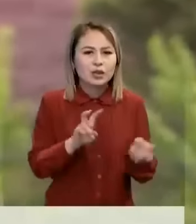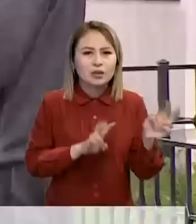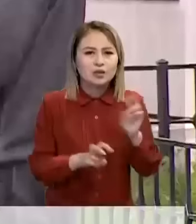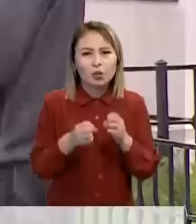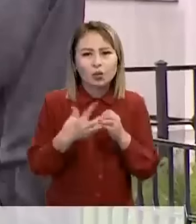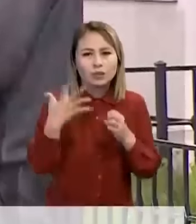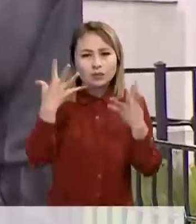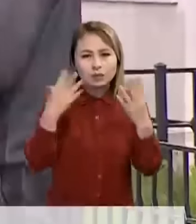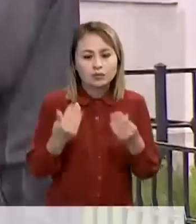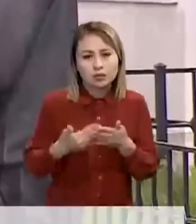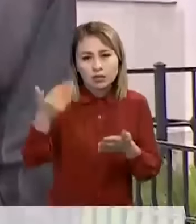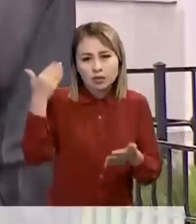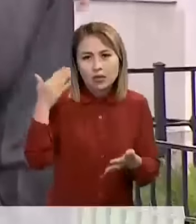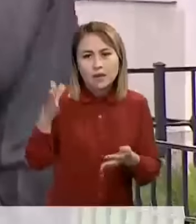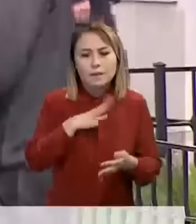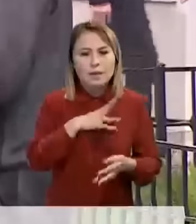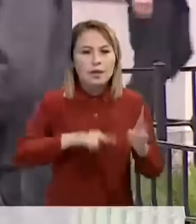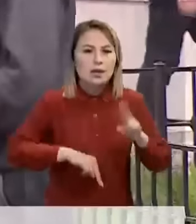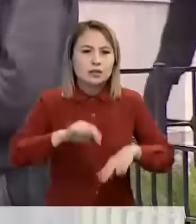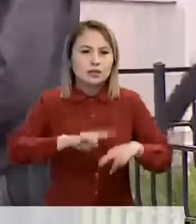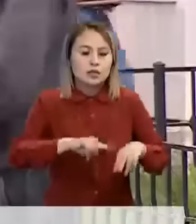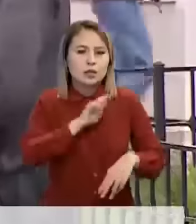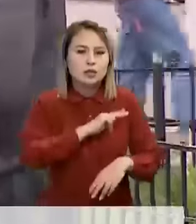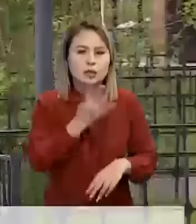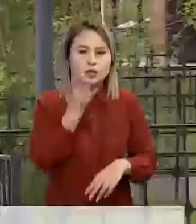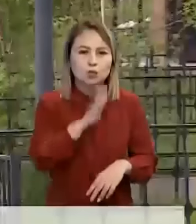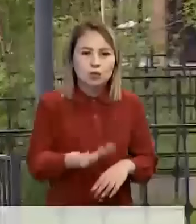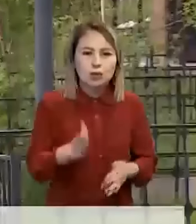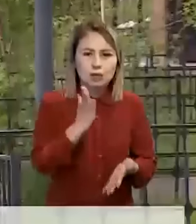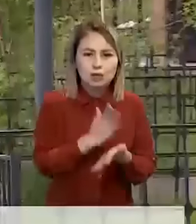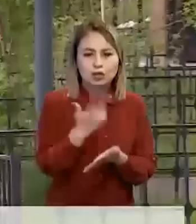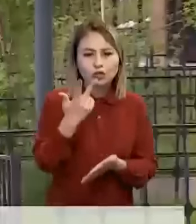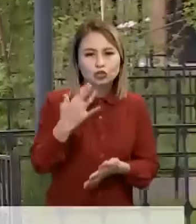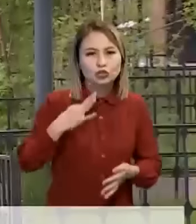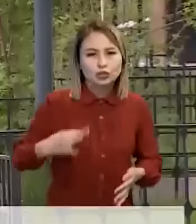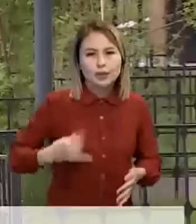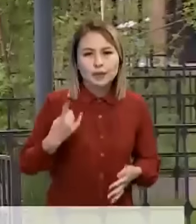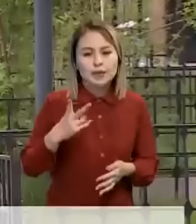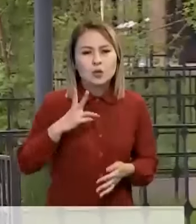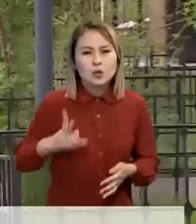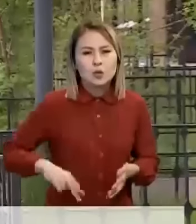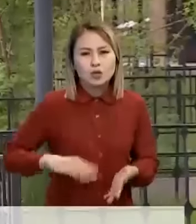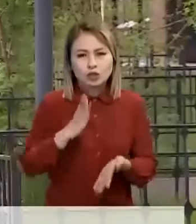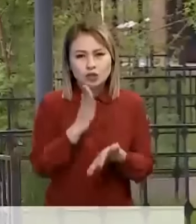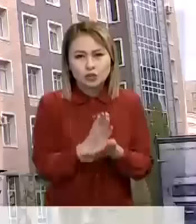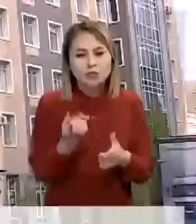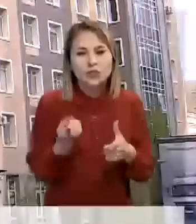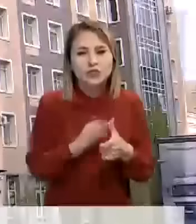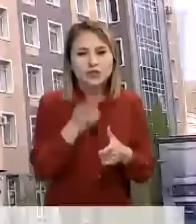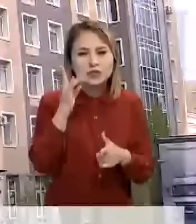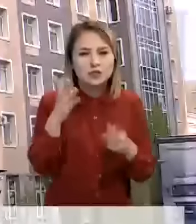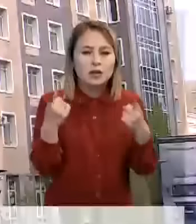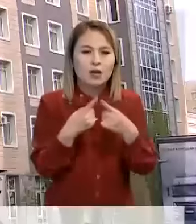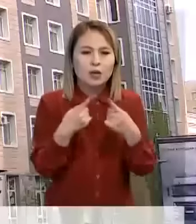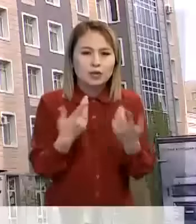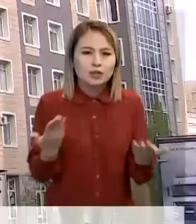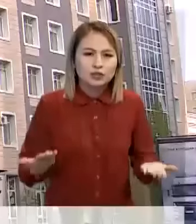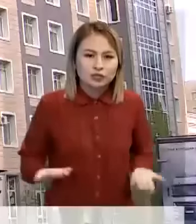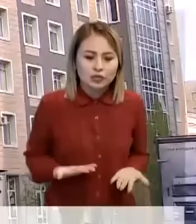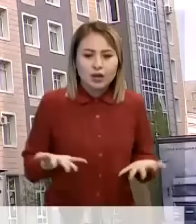күн бұрын келген. Қазір құрылысшы, өзі 4 баланың әкесі, 3 ұл, 1 қыз тәрбиелеп отыр. Аталған үйде пәтер жалдайтынын айтты.